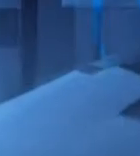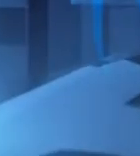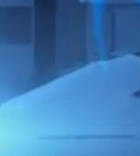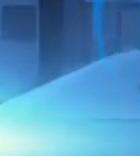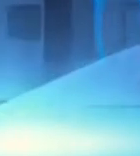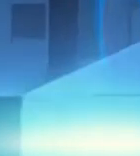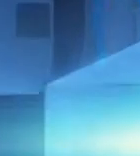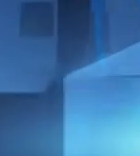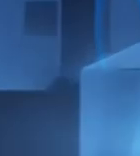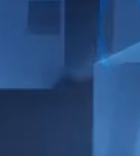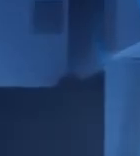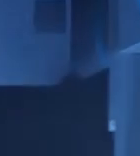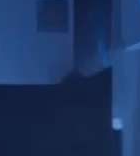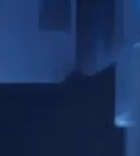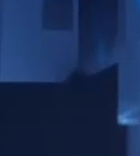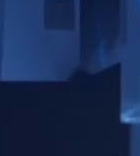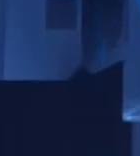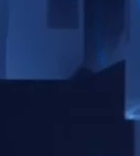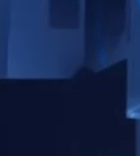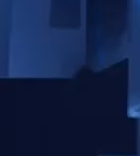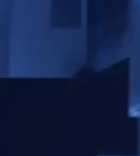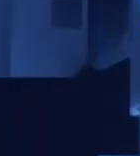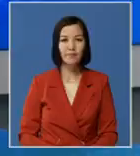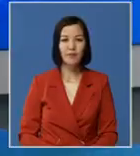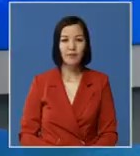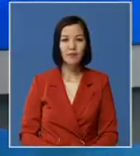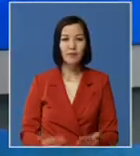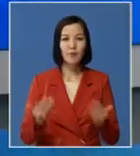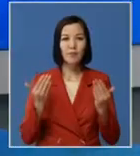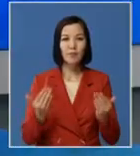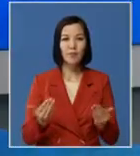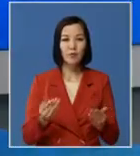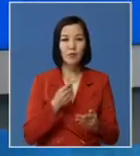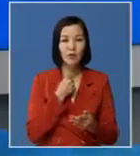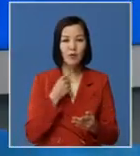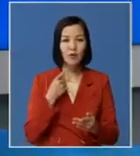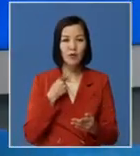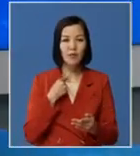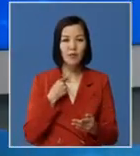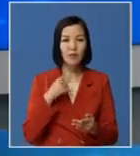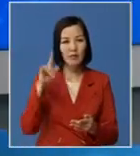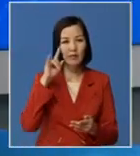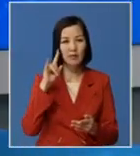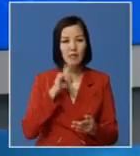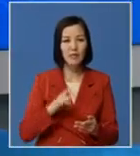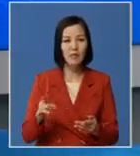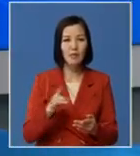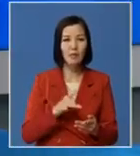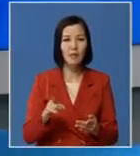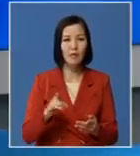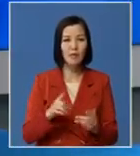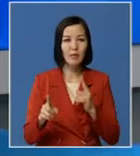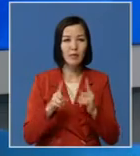Қасымжанұлы, Аманжол Жөнкешев, Жетісу арнасы. Дала даналығы. Бүгін Талдықорғанда Қазақстан Республикасы